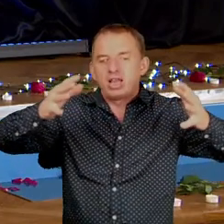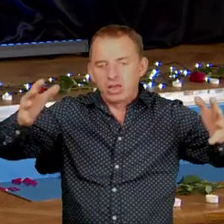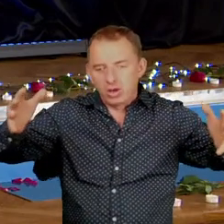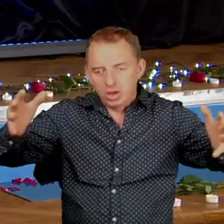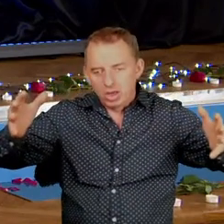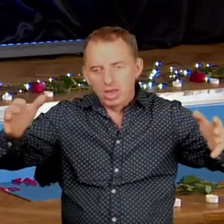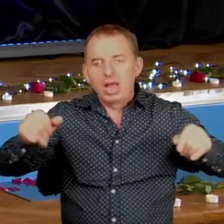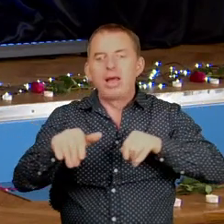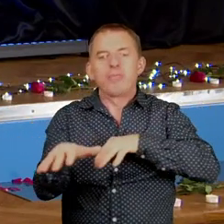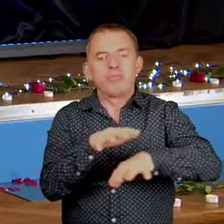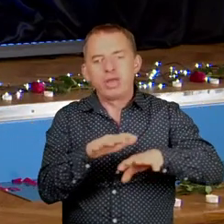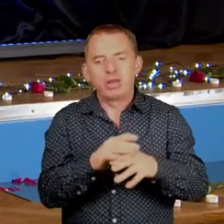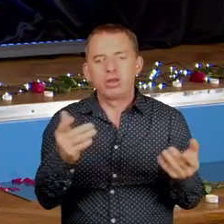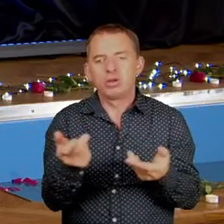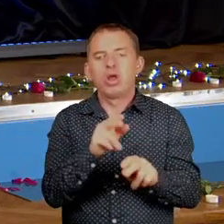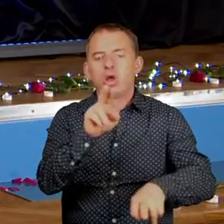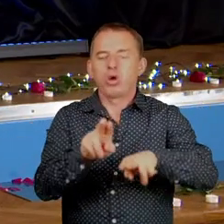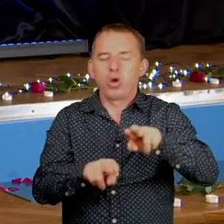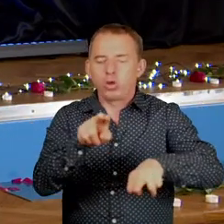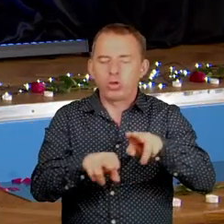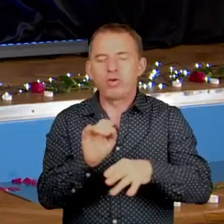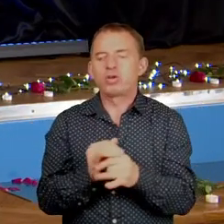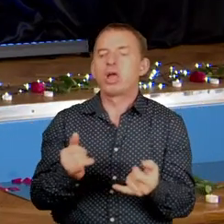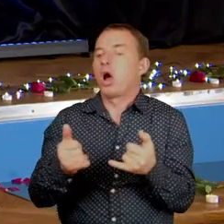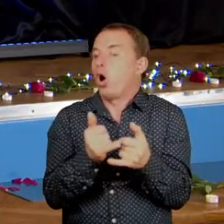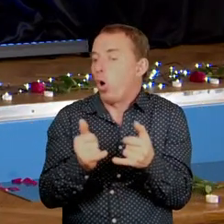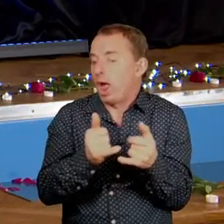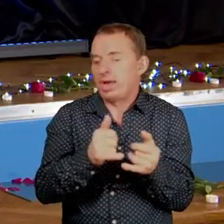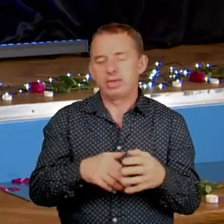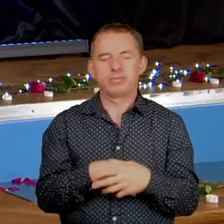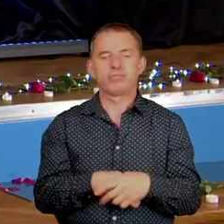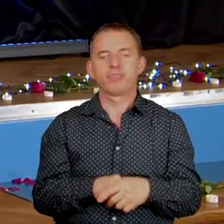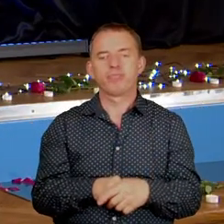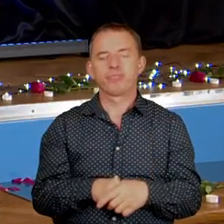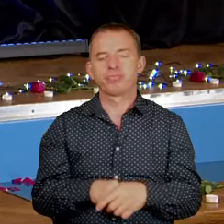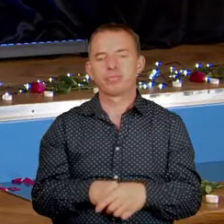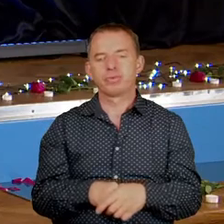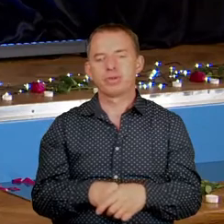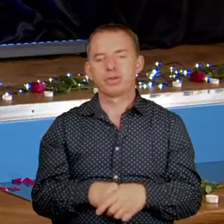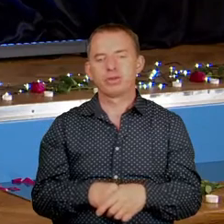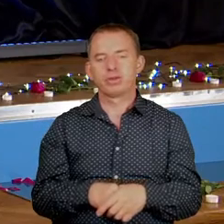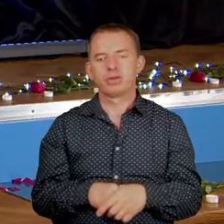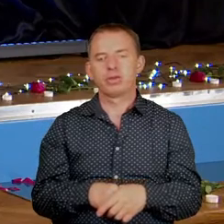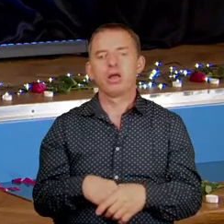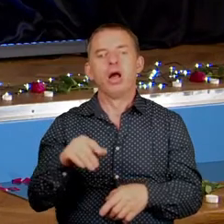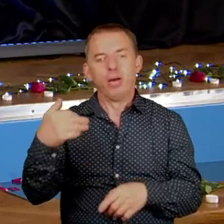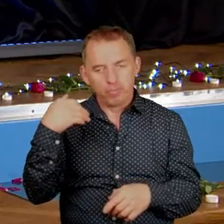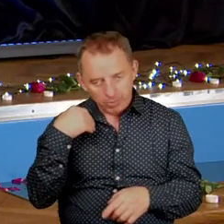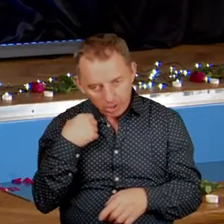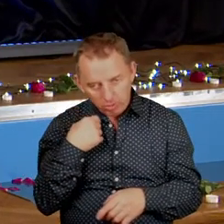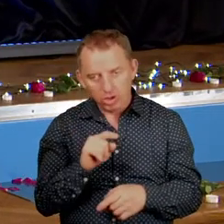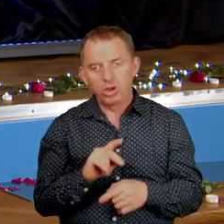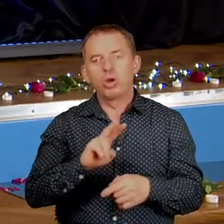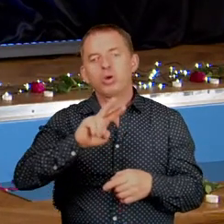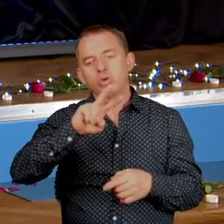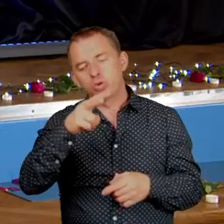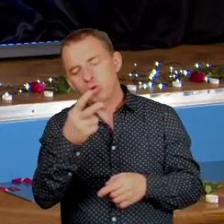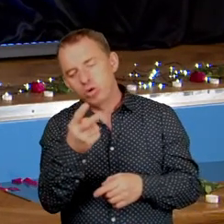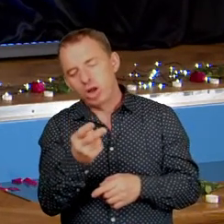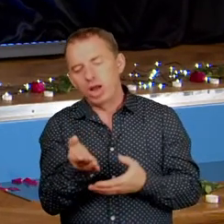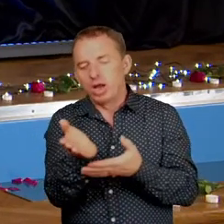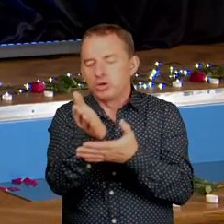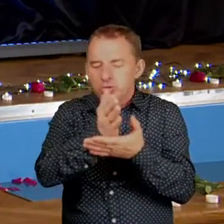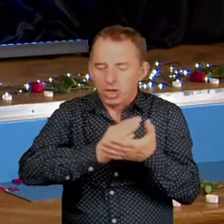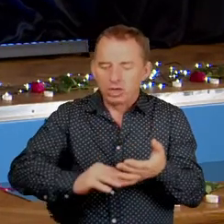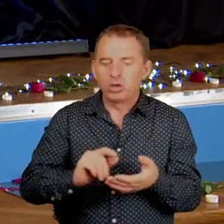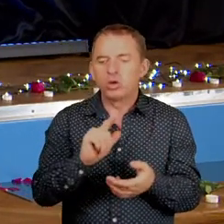wielkiego miejsca, gdzie gotował się olej. It's the latter part of the first century. To była druga część pierwszego stulecia. The